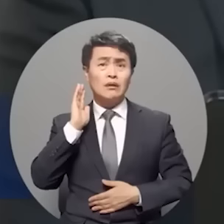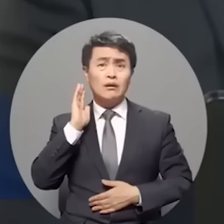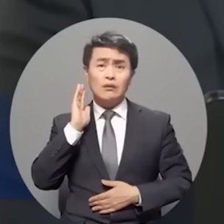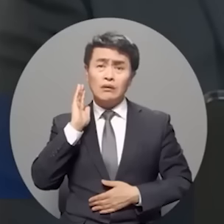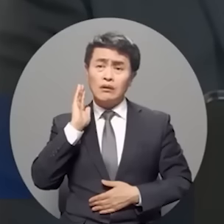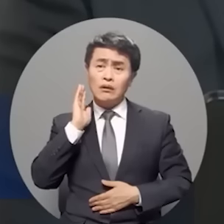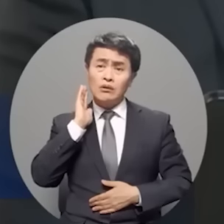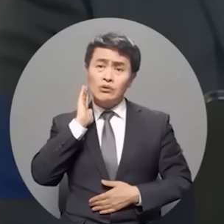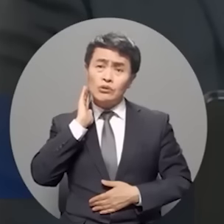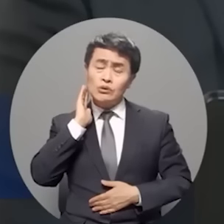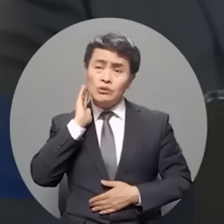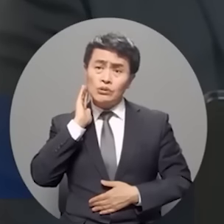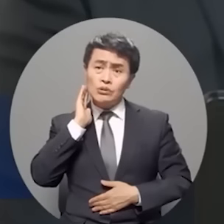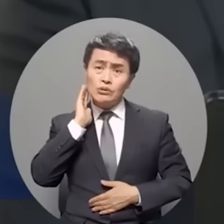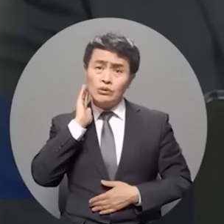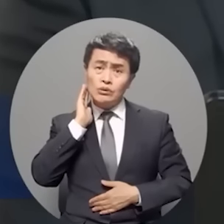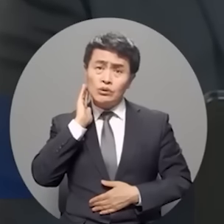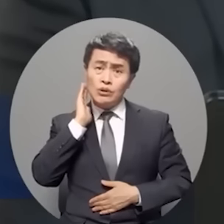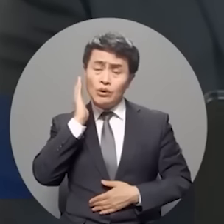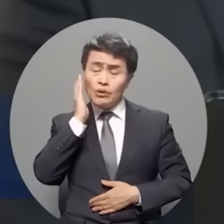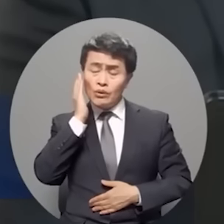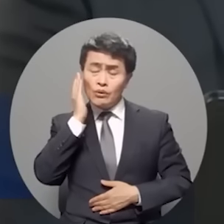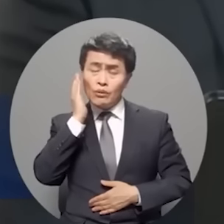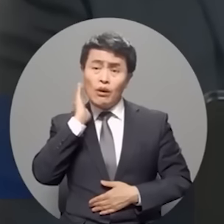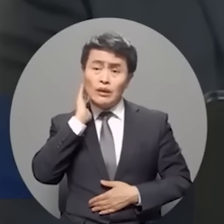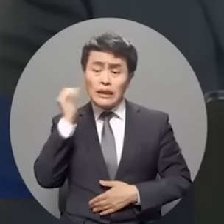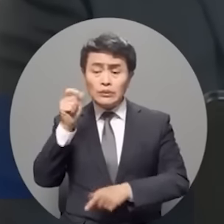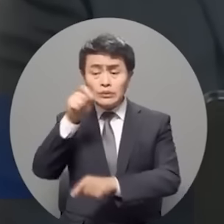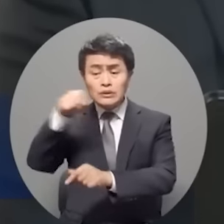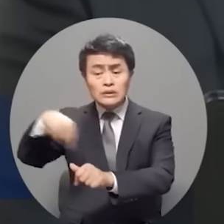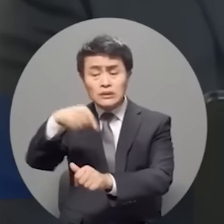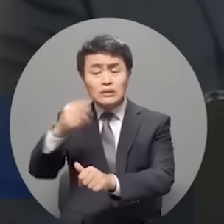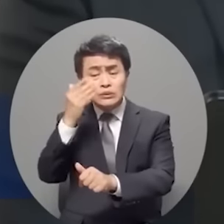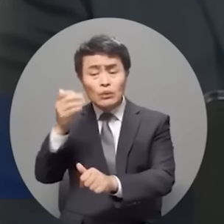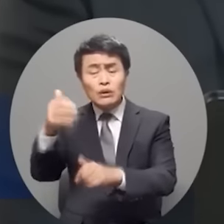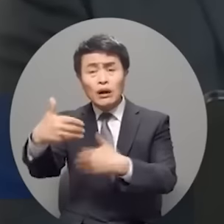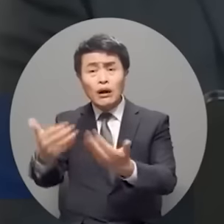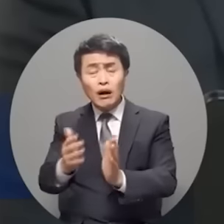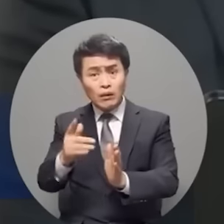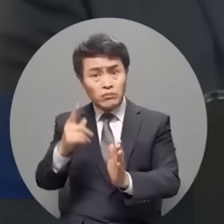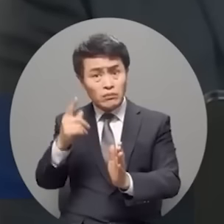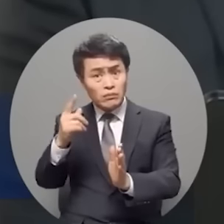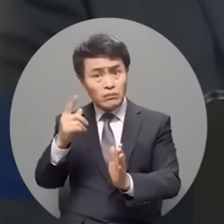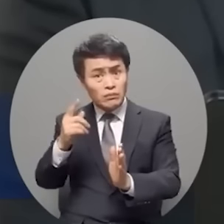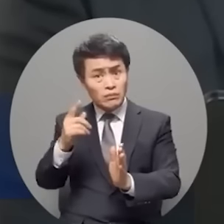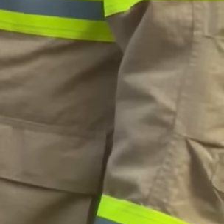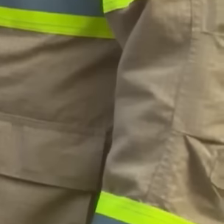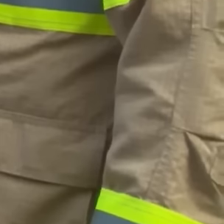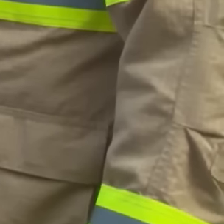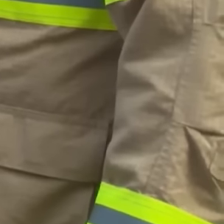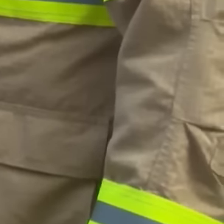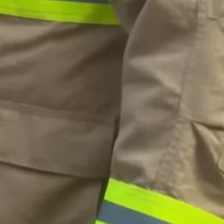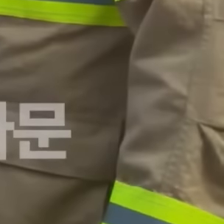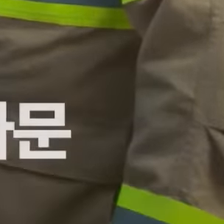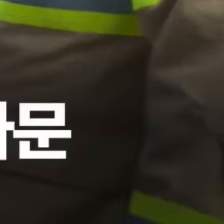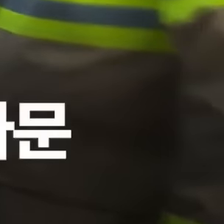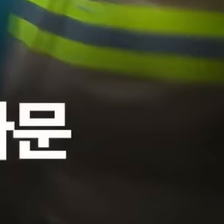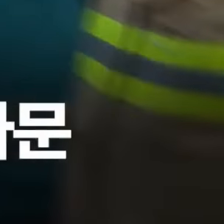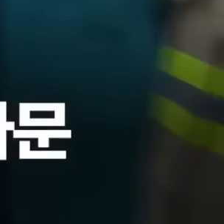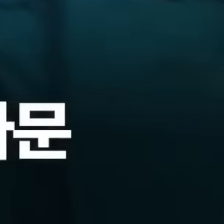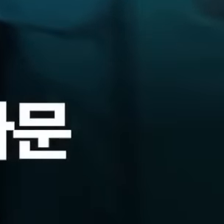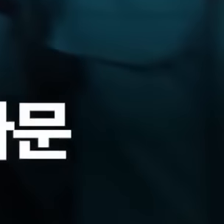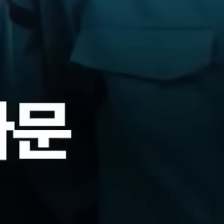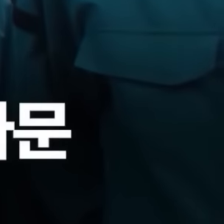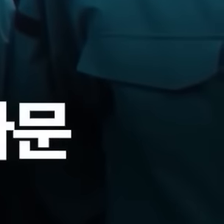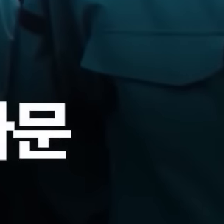뭐야 사람들이 용사는 사람들이 군 모르겠 로해 될게 대통령입니까 국민입니까 유성열 대통령이